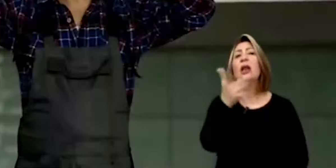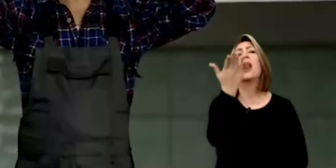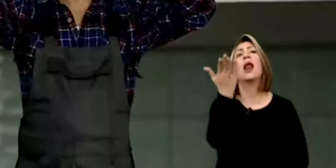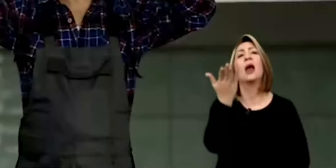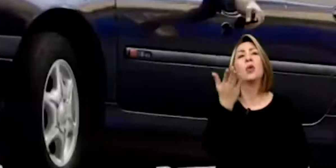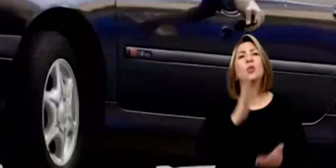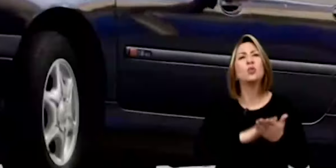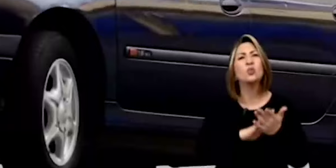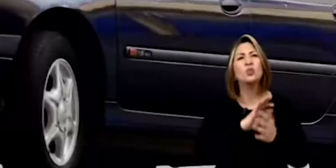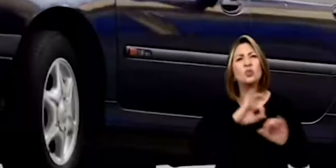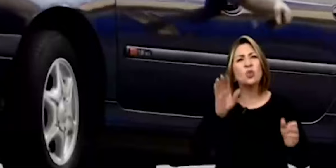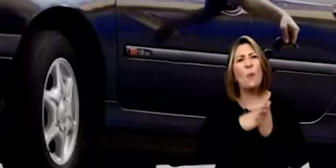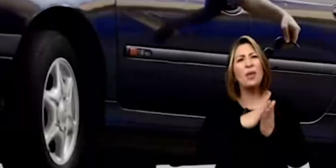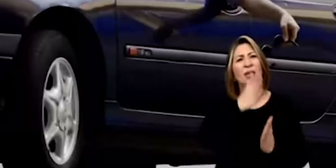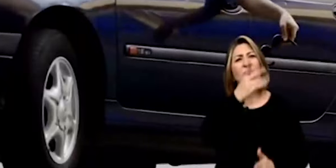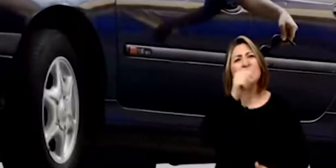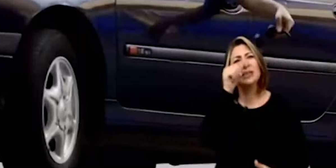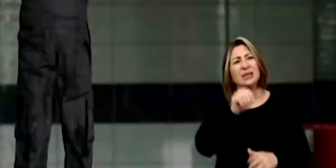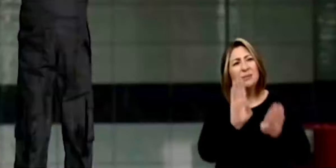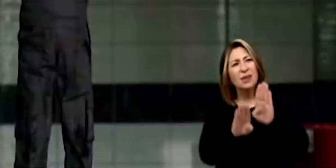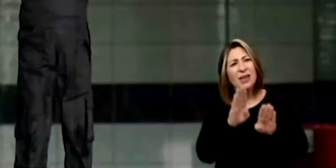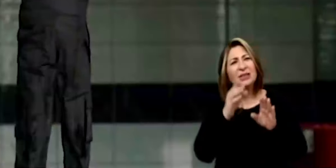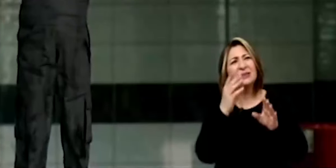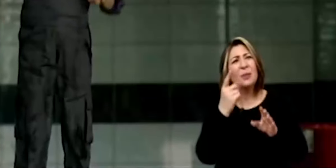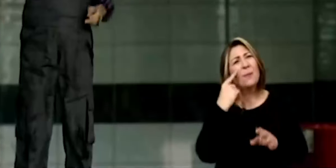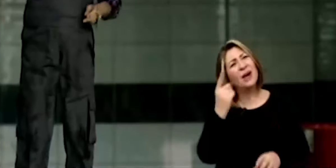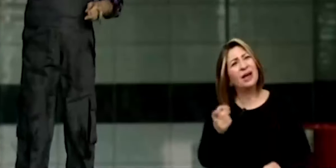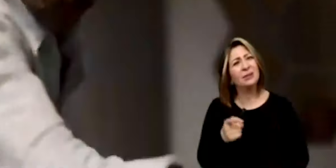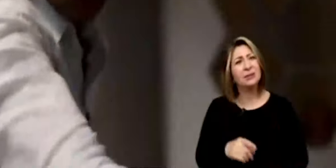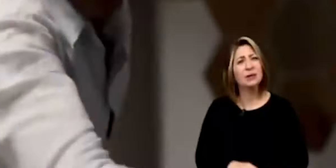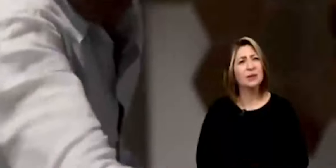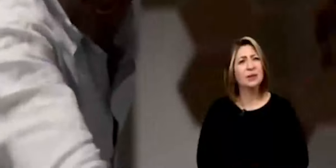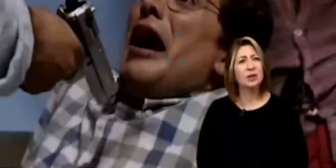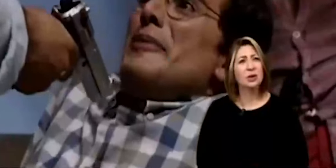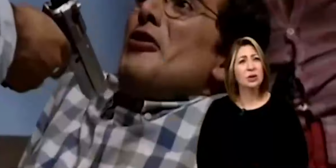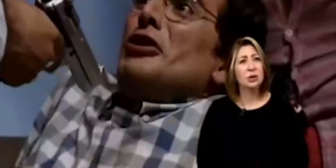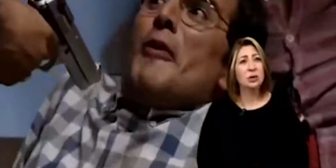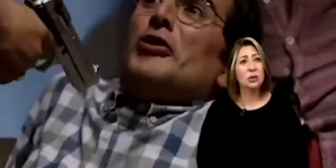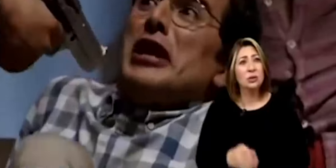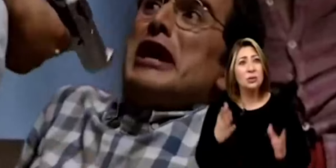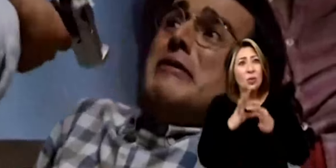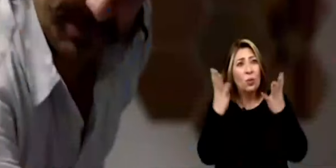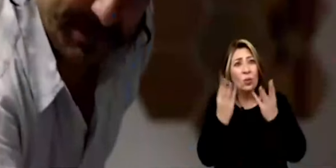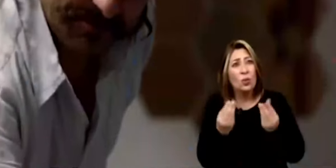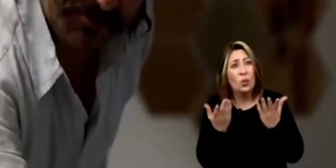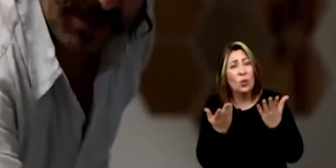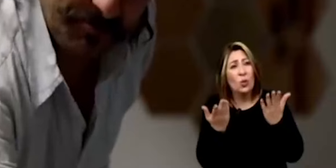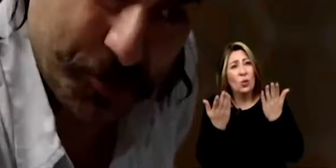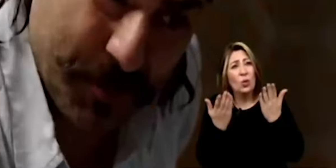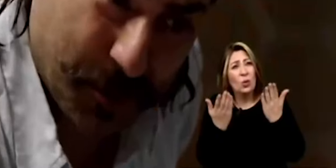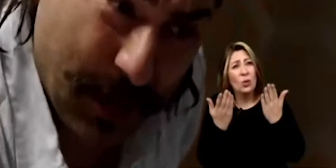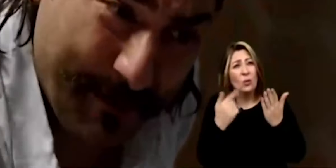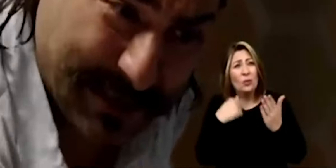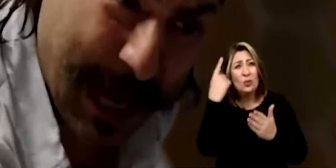ne lan, uğursuz? İyi. Ya şunun gaz pedalı takılıyor. Şuna bir bakalım be. Odasın be! Abi ne oluyor? Girdin, bunu